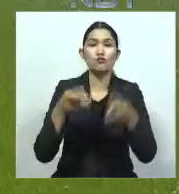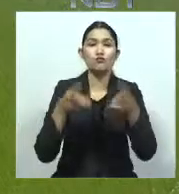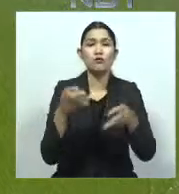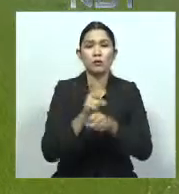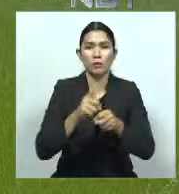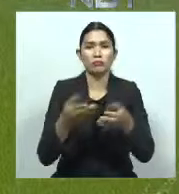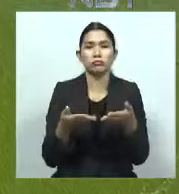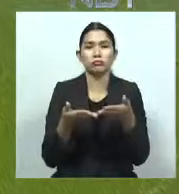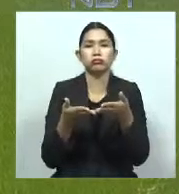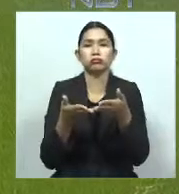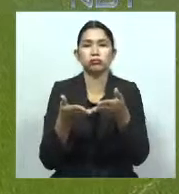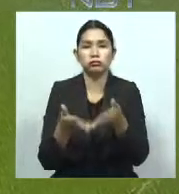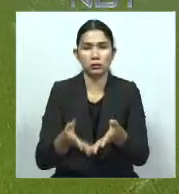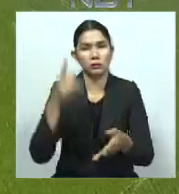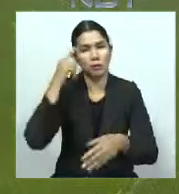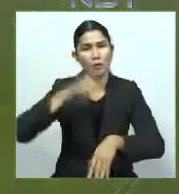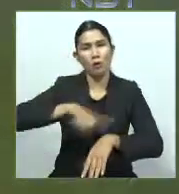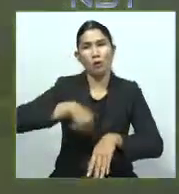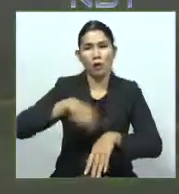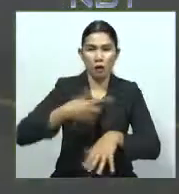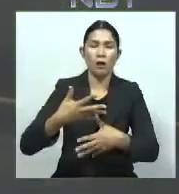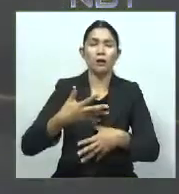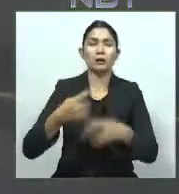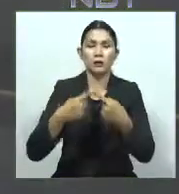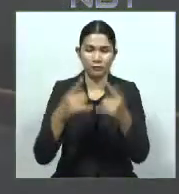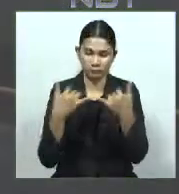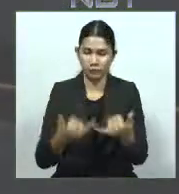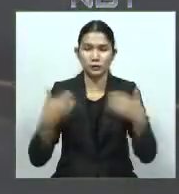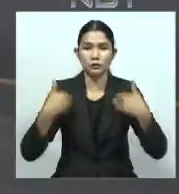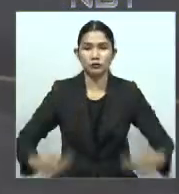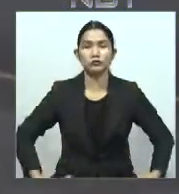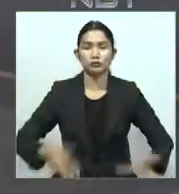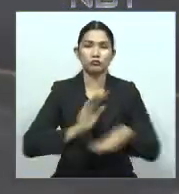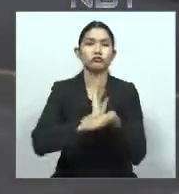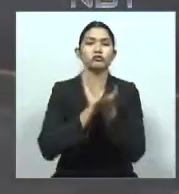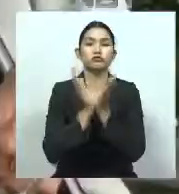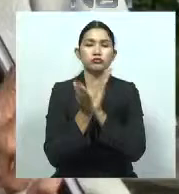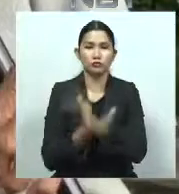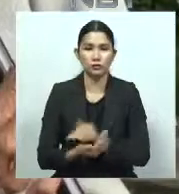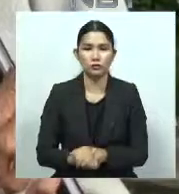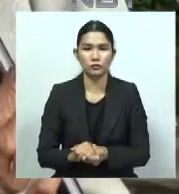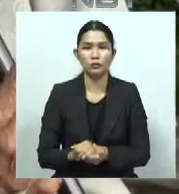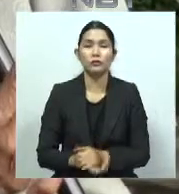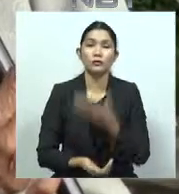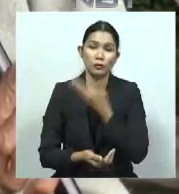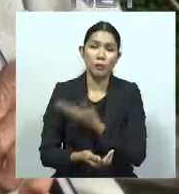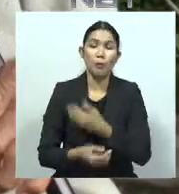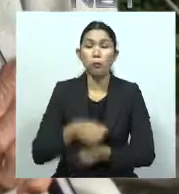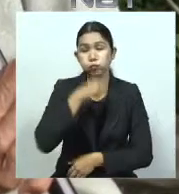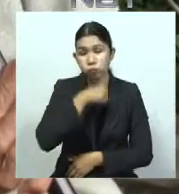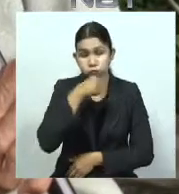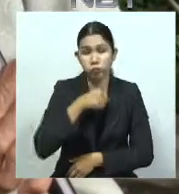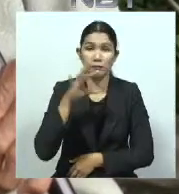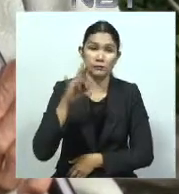การเดินทางที่มีความล่าช้าและยากลำบากแต่ปัจจุบันชีวิตความเป็นอยู่ดีขึ้นคุณลุงทวินจันทโนอายุ82